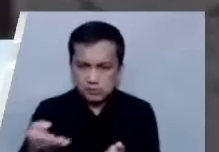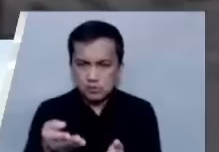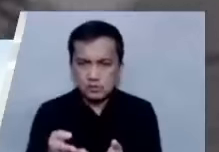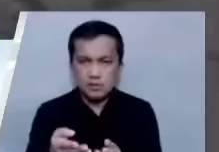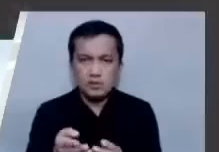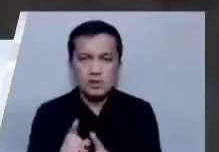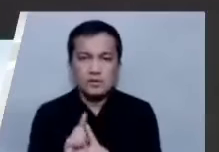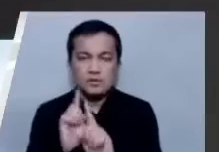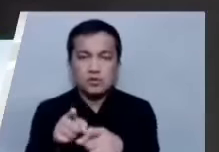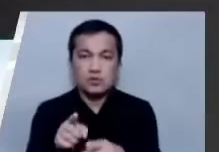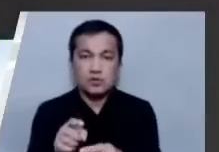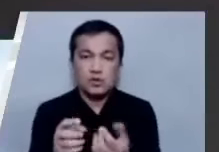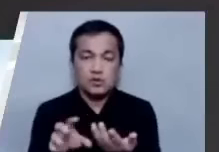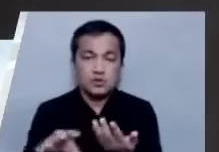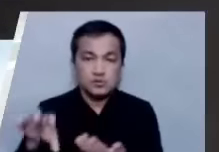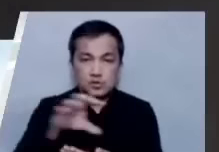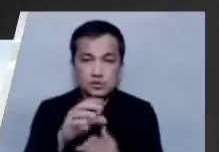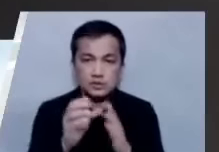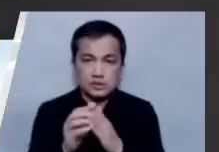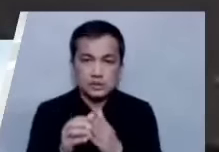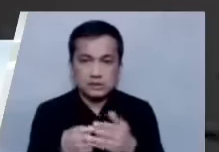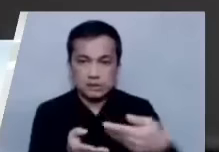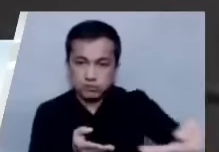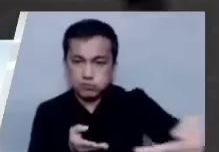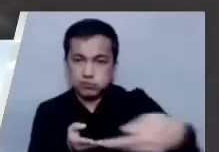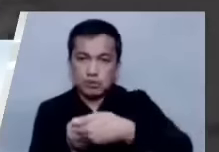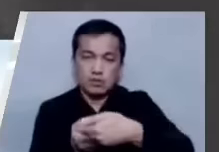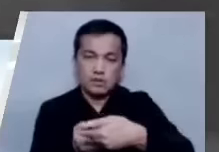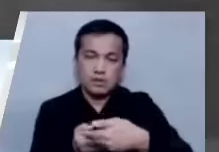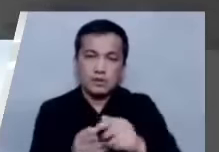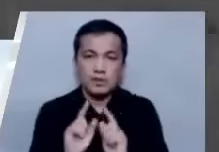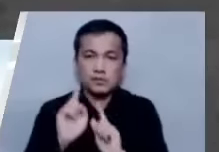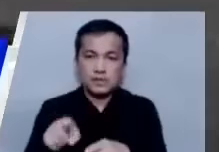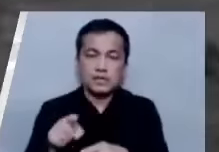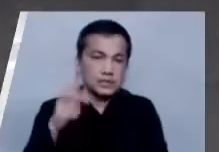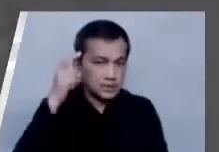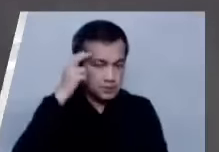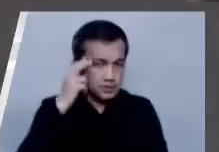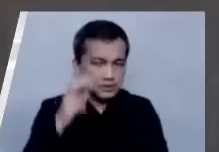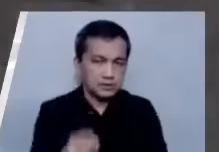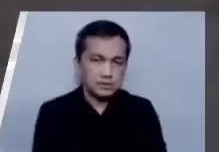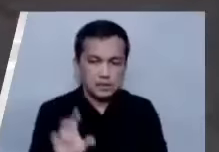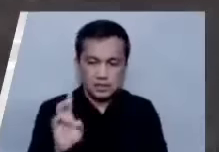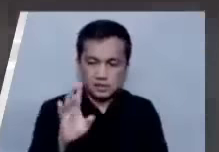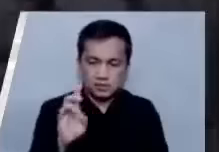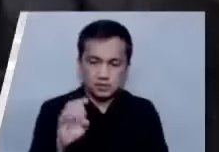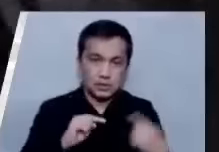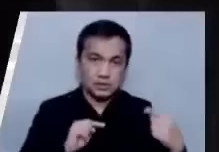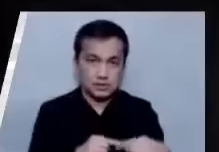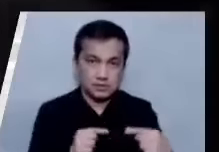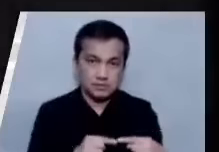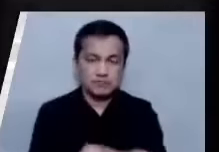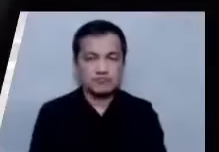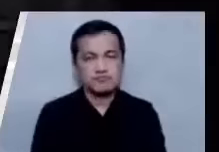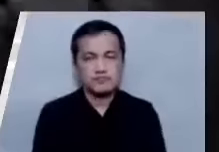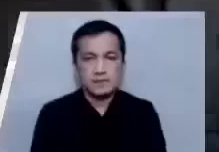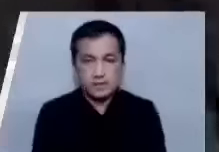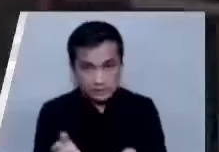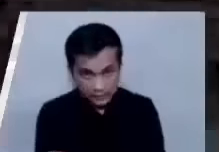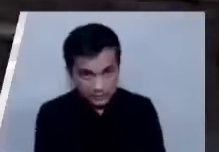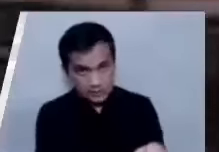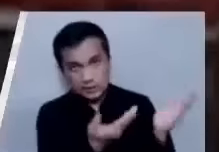City, kaya nasalpok ng truck na patungo naman sa Legazpi City. 17 sugatan sa insidente. Dinala sila